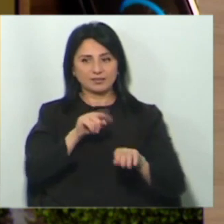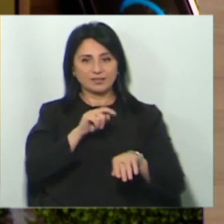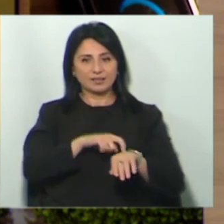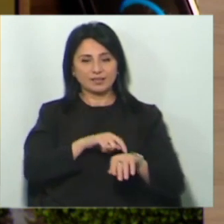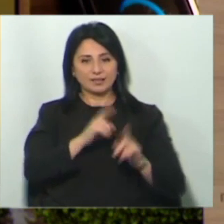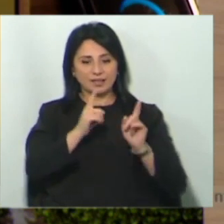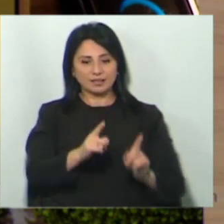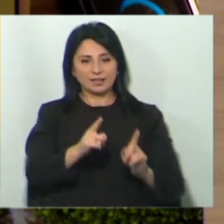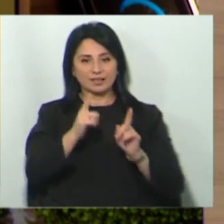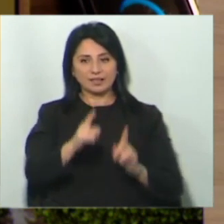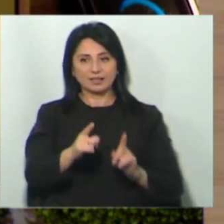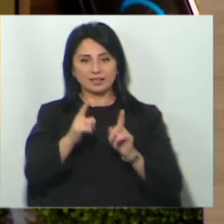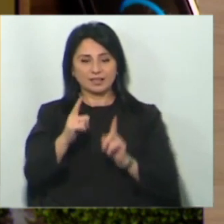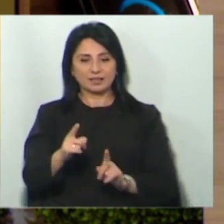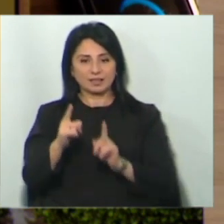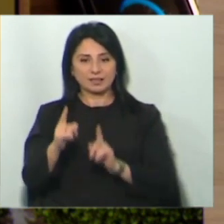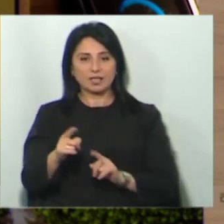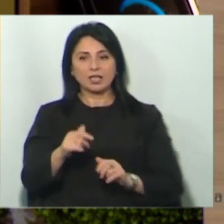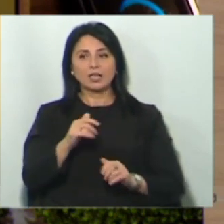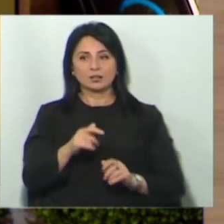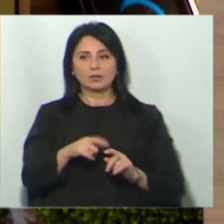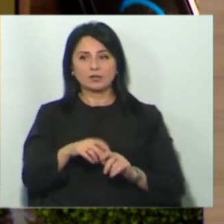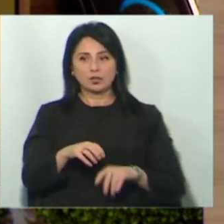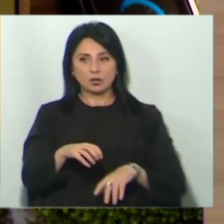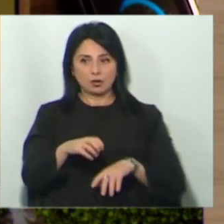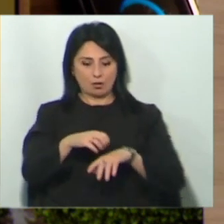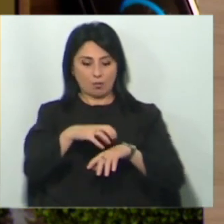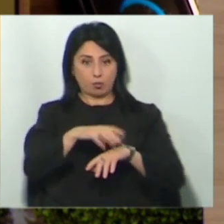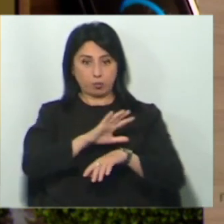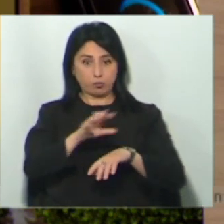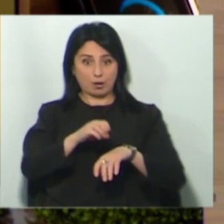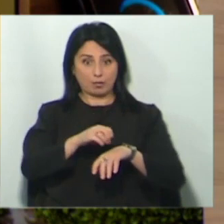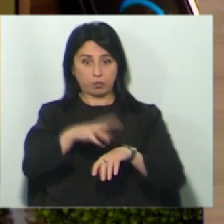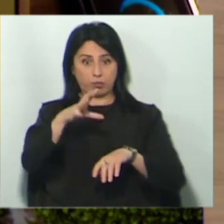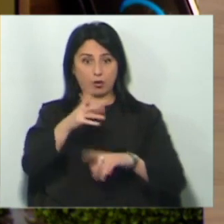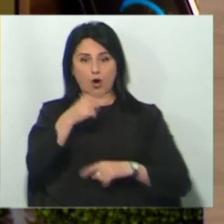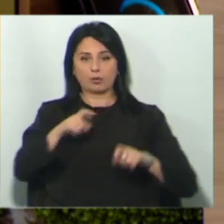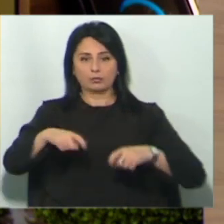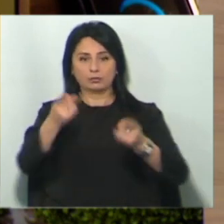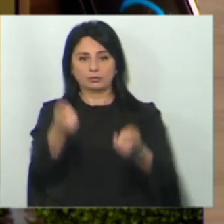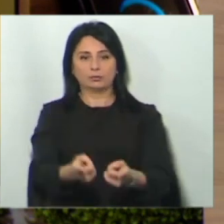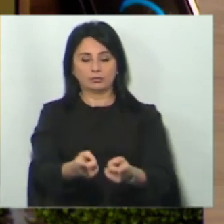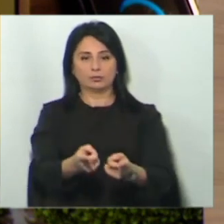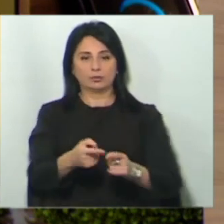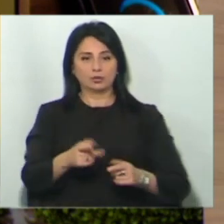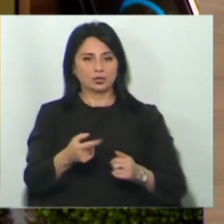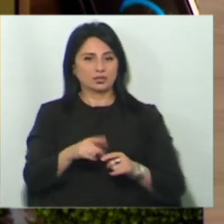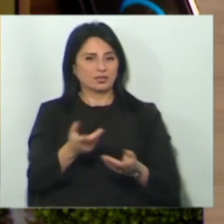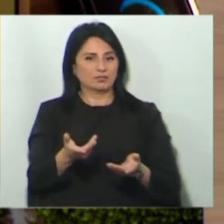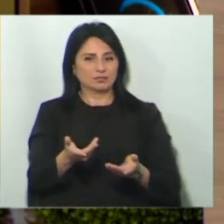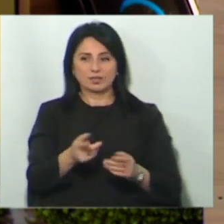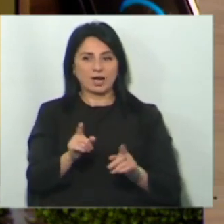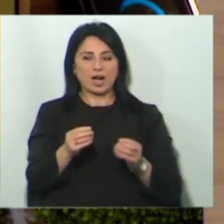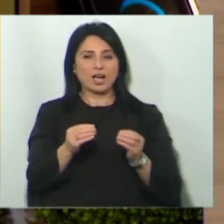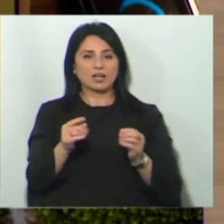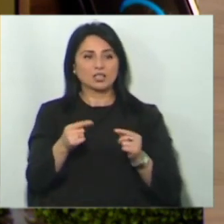იმიტომ რომ დავწუხავთ არ ეხომა ხშირად ისეთ შემთხვევებს, რომ ბუშტულაკებს გაიხეთქავენ და ისევე ფისხებიან მზის გულზე.